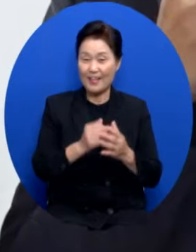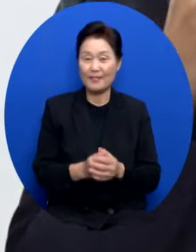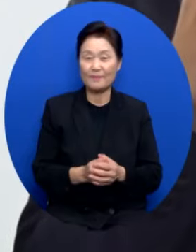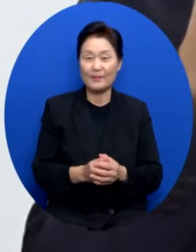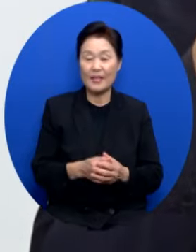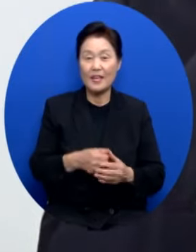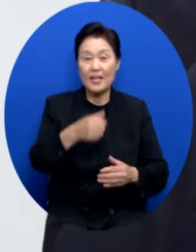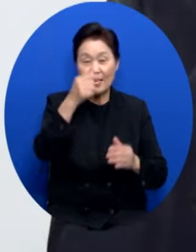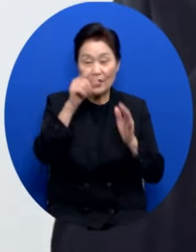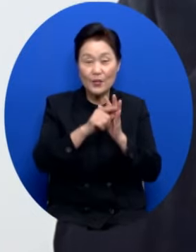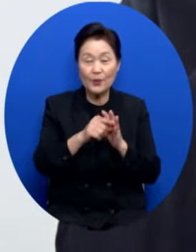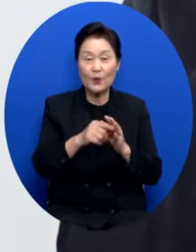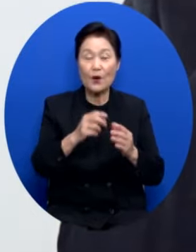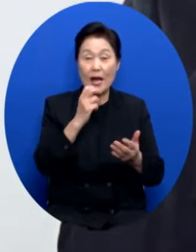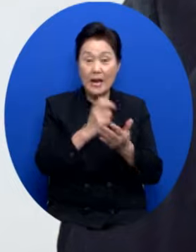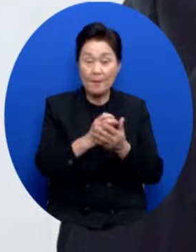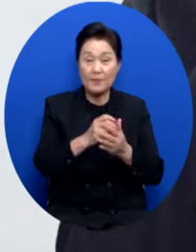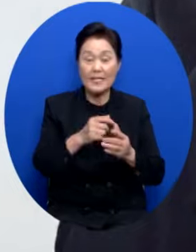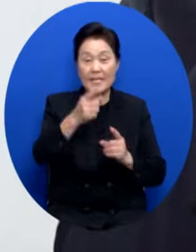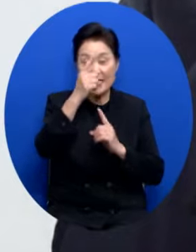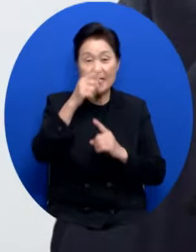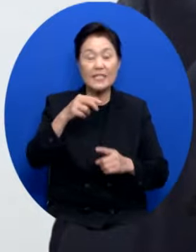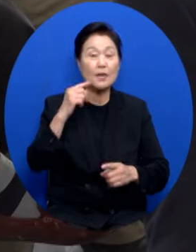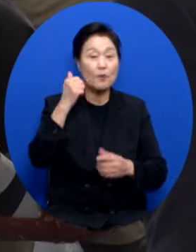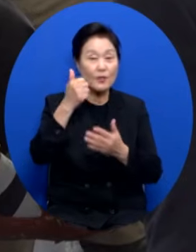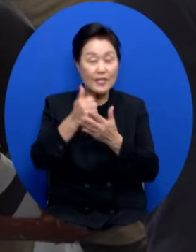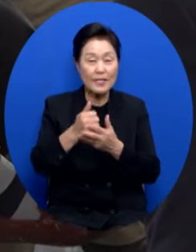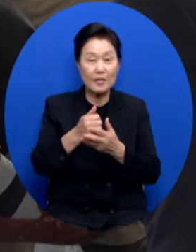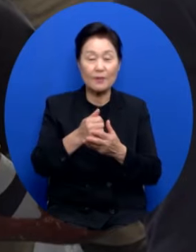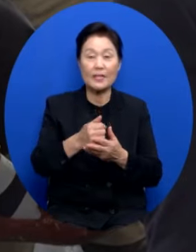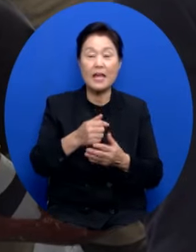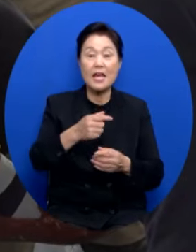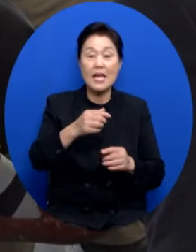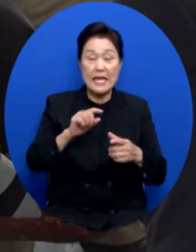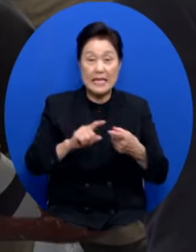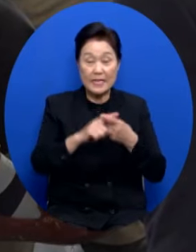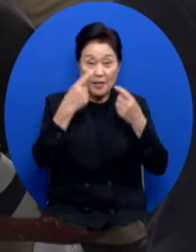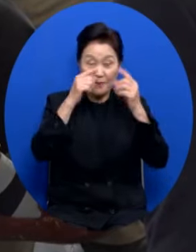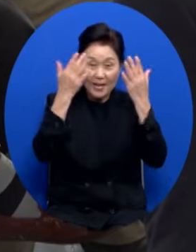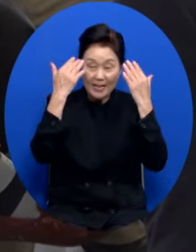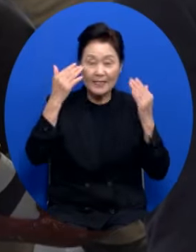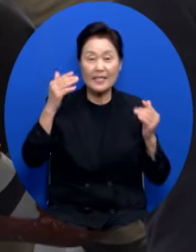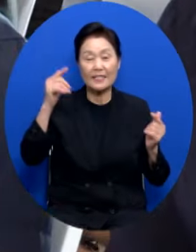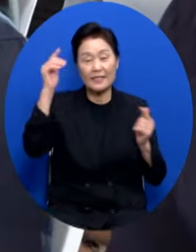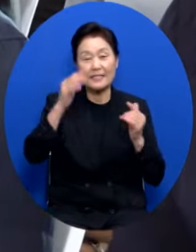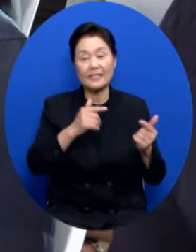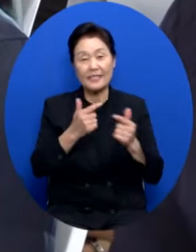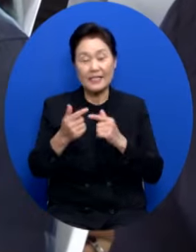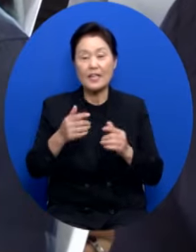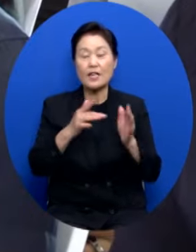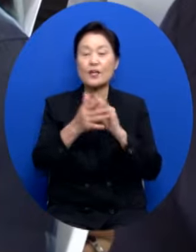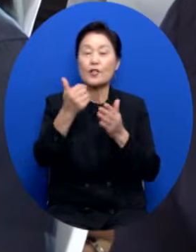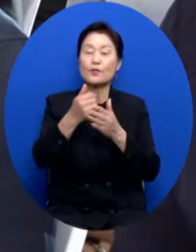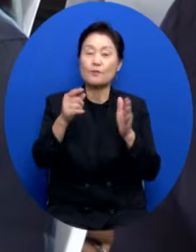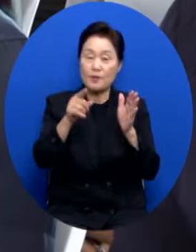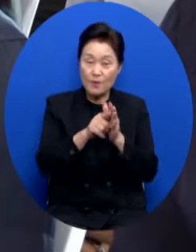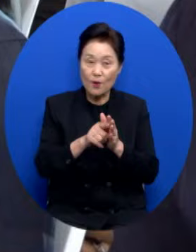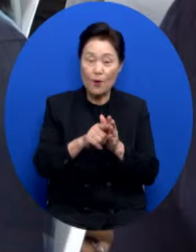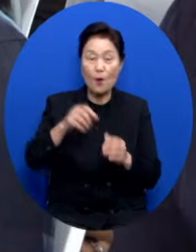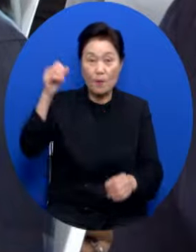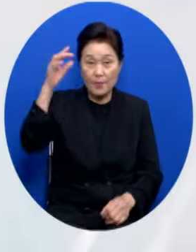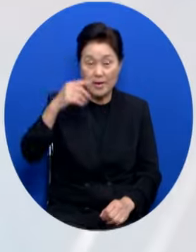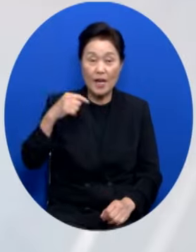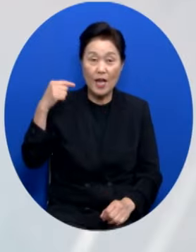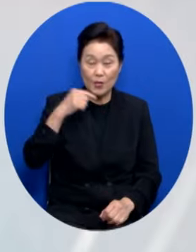기독교 대한감리회 이철감독 회장은 UAUT 학생들이 예수 그리스도를 믿음으로 바라보며 빛과 소금의